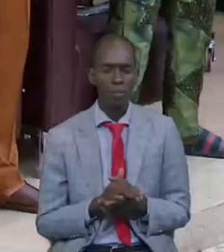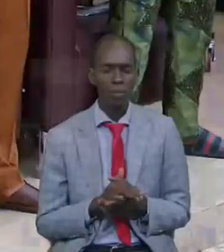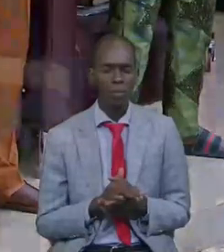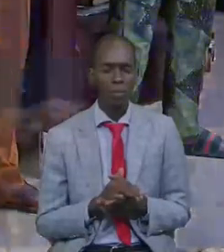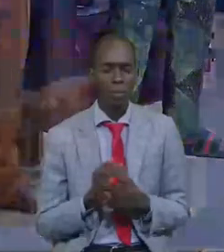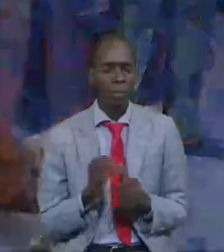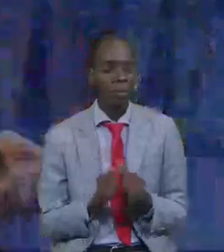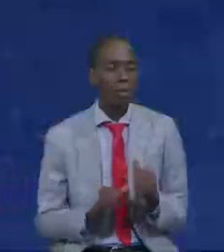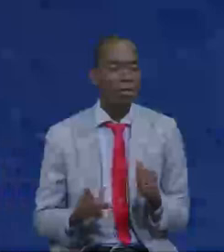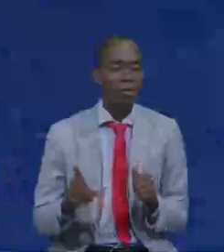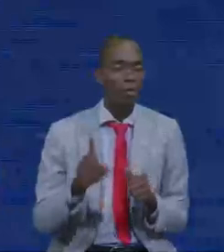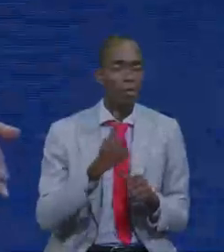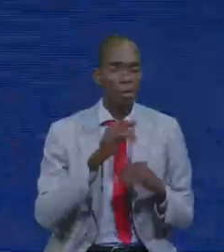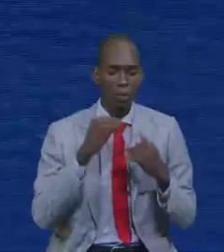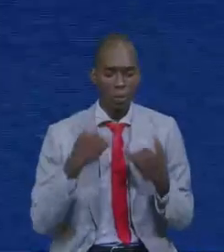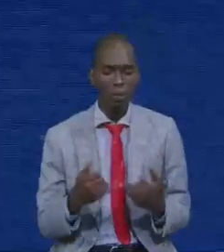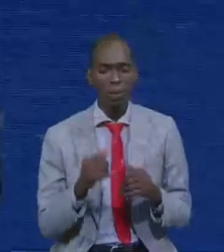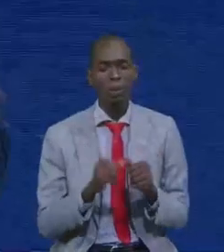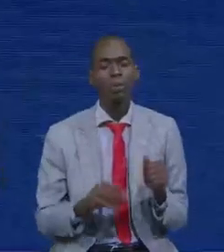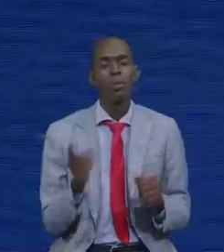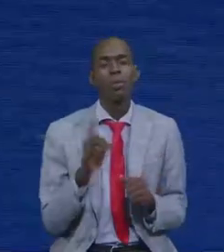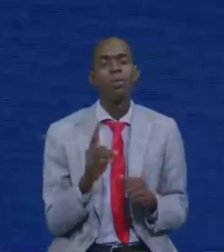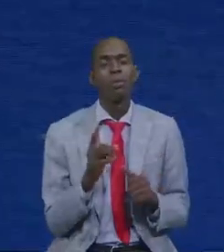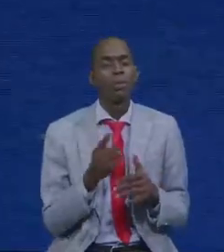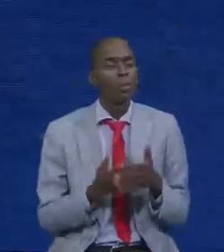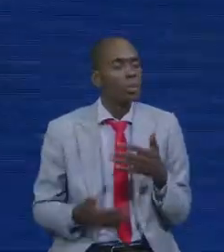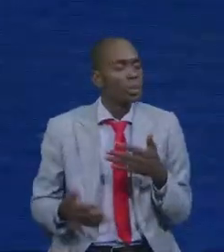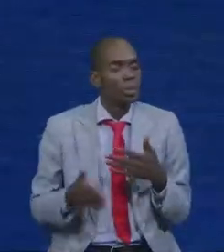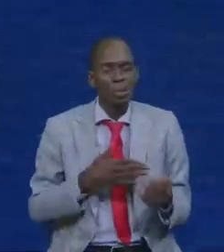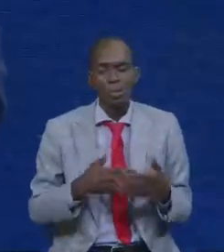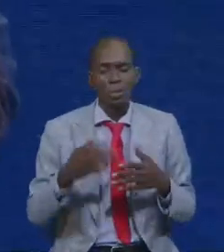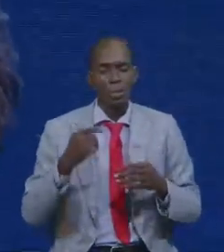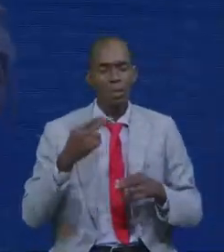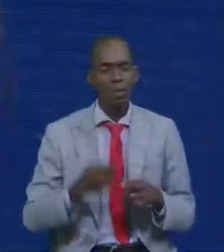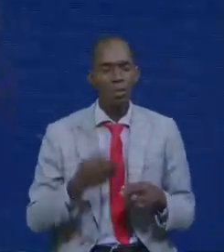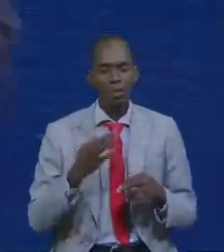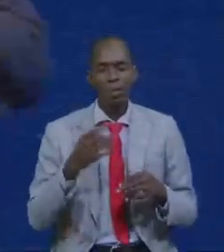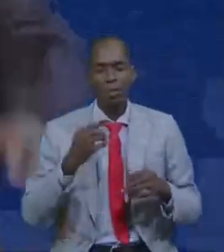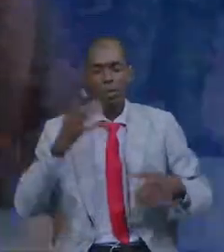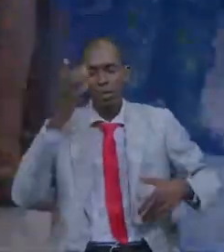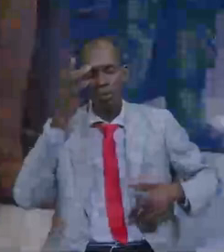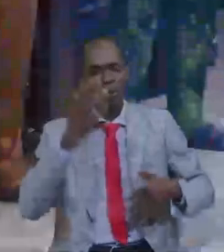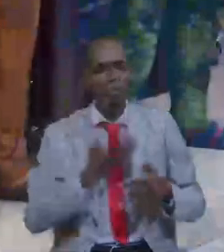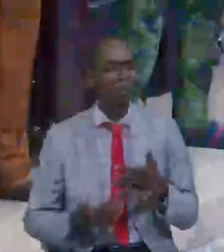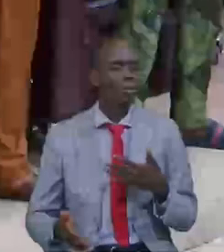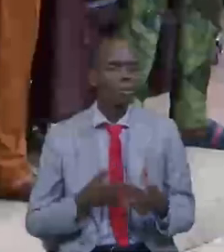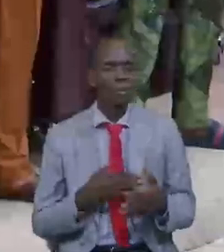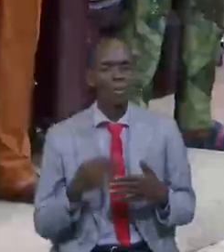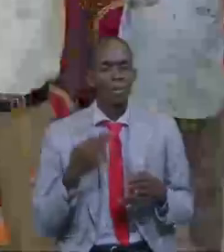Tout le monde maintenant, partout, quel que soit le nom de la maladie, quel que soit le nom du